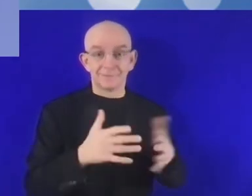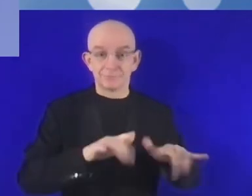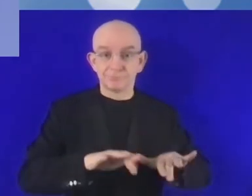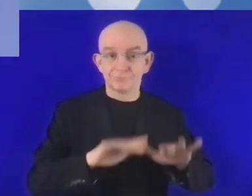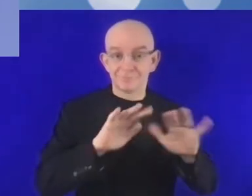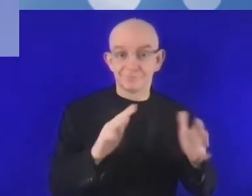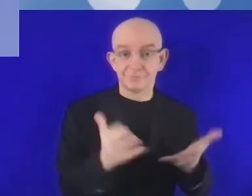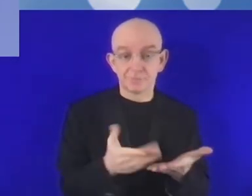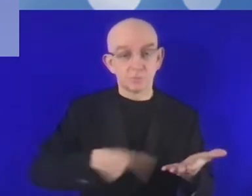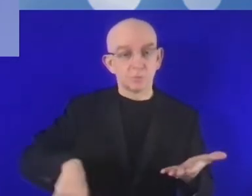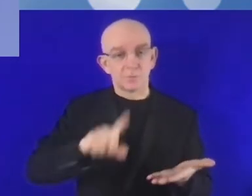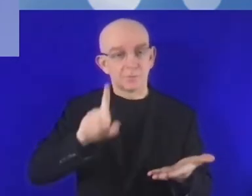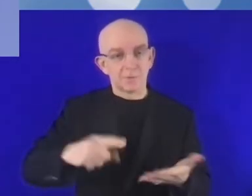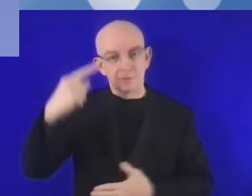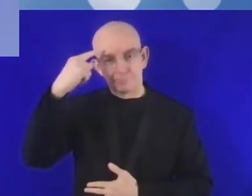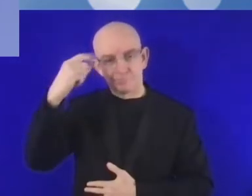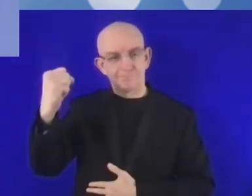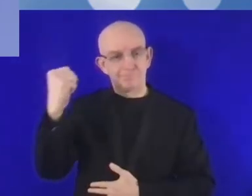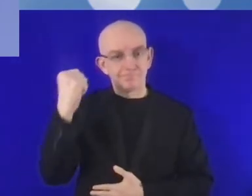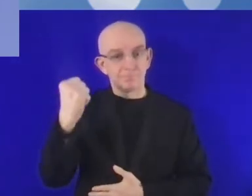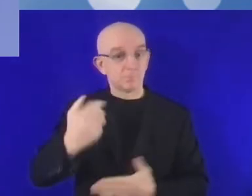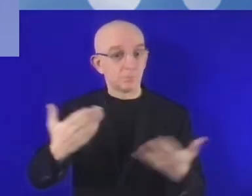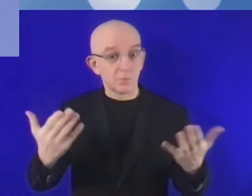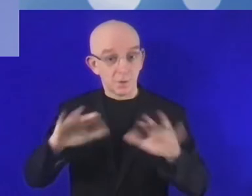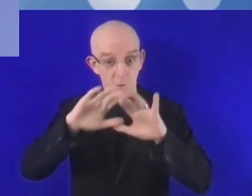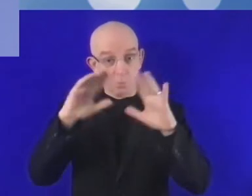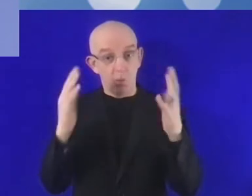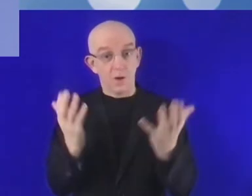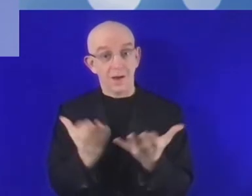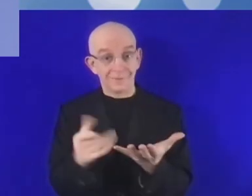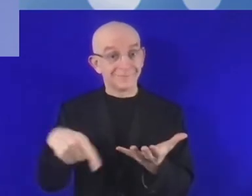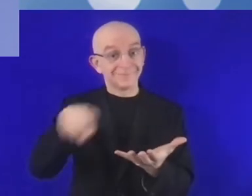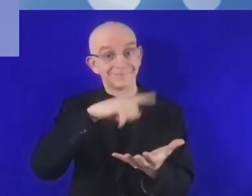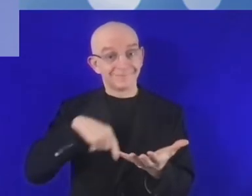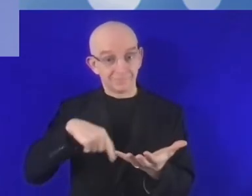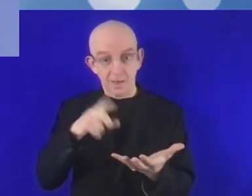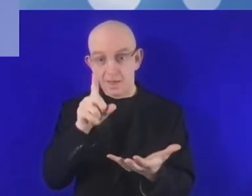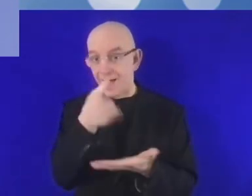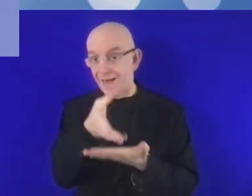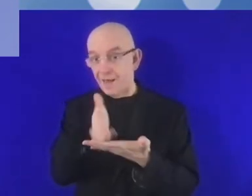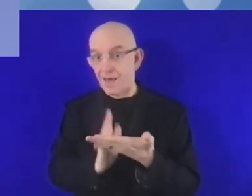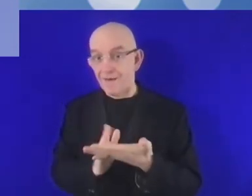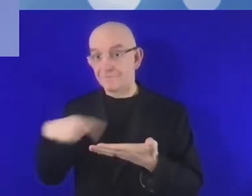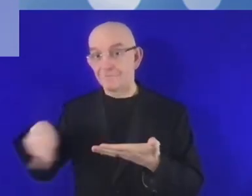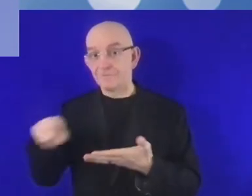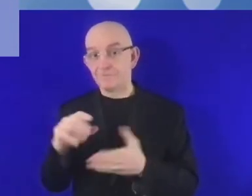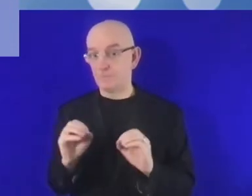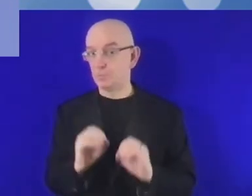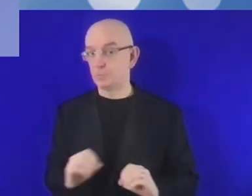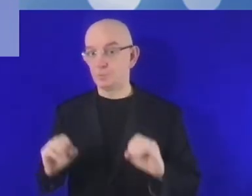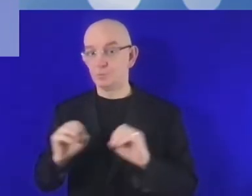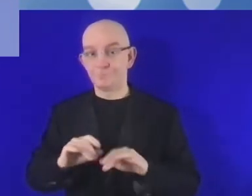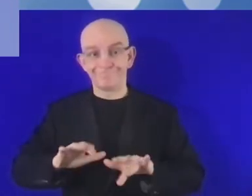نتحدث عن عملية الوصول إلى الإنترنت. نعرف أن نصف سكان العالم ليس